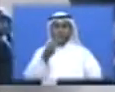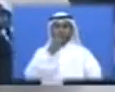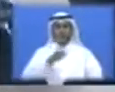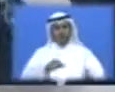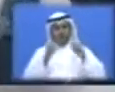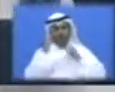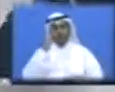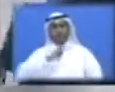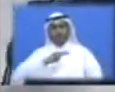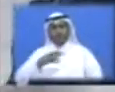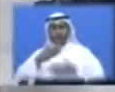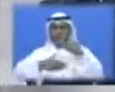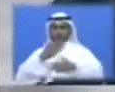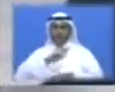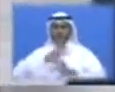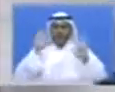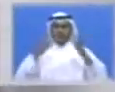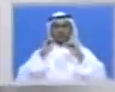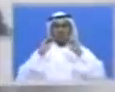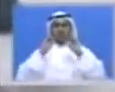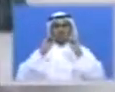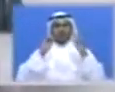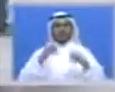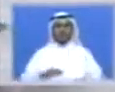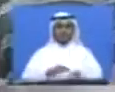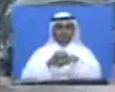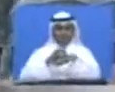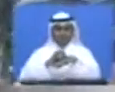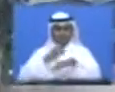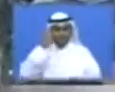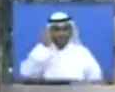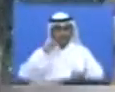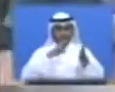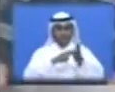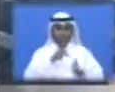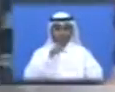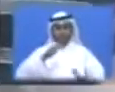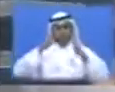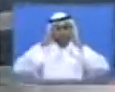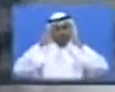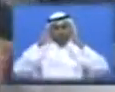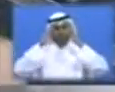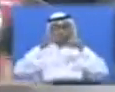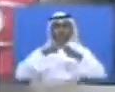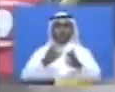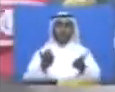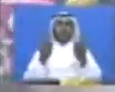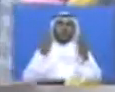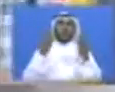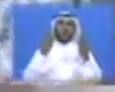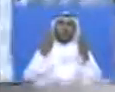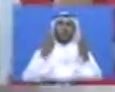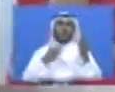مع الهلال الأحمر الكويتي. وعبرت الأسر السورية اللاجئة وألسنتها تلهج بالدعاء للكويت